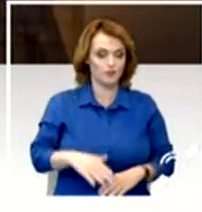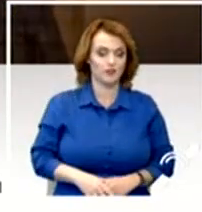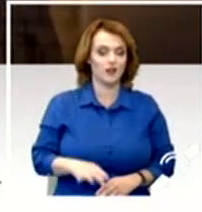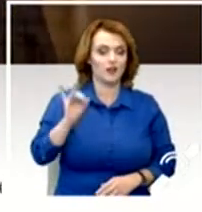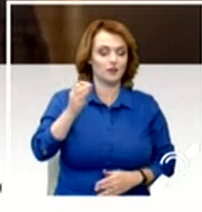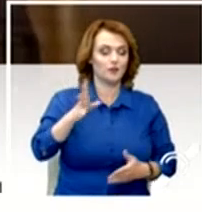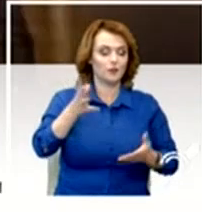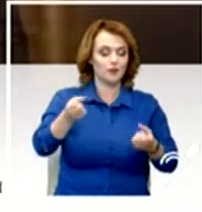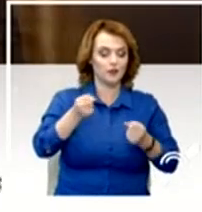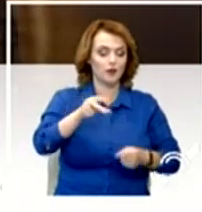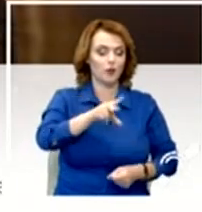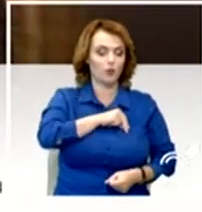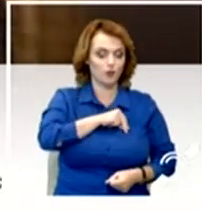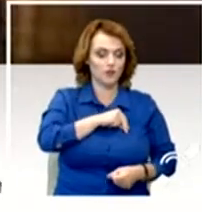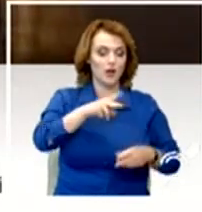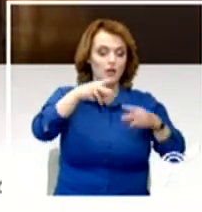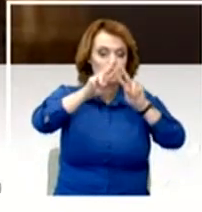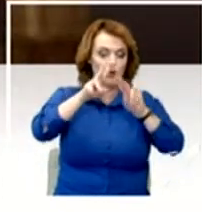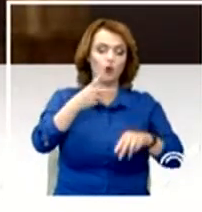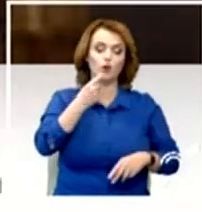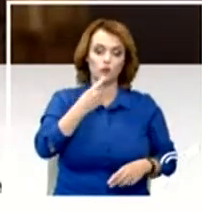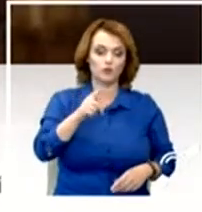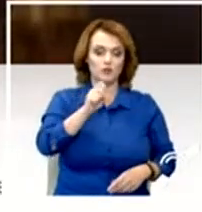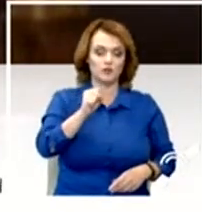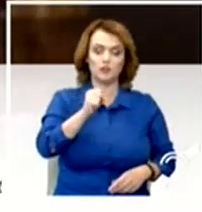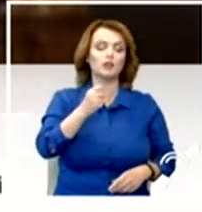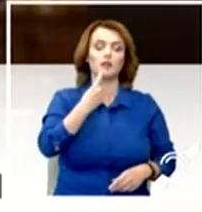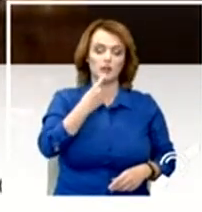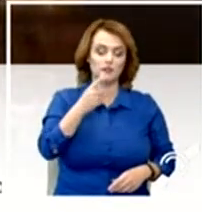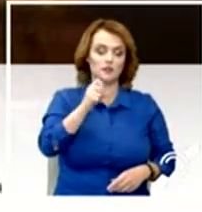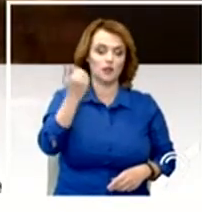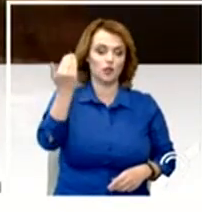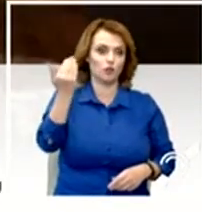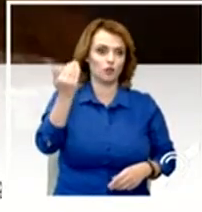a primit Ordinul Național Steaua României pentru merite excepționale.